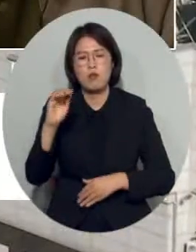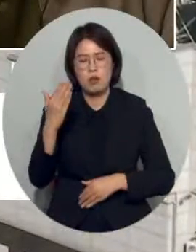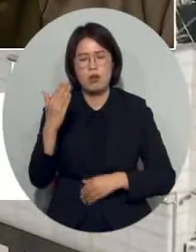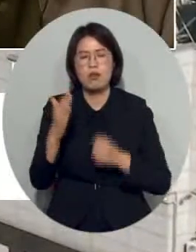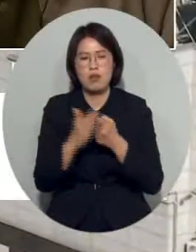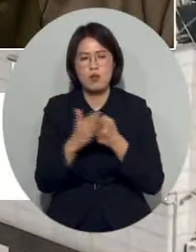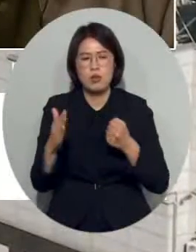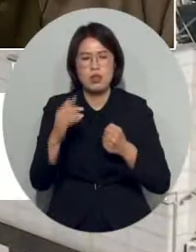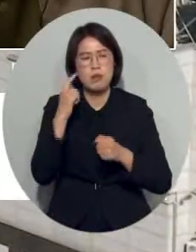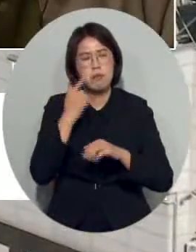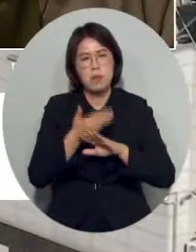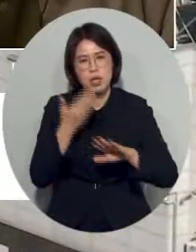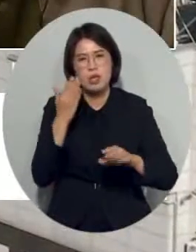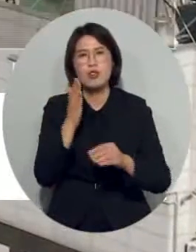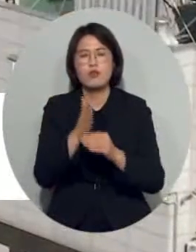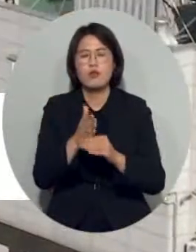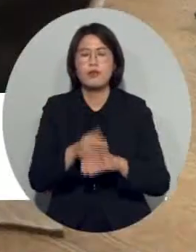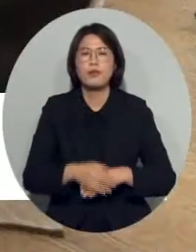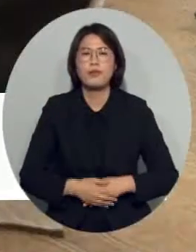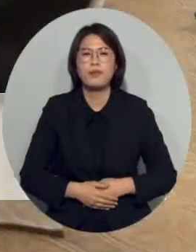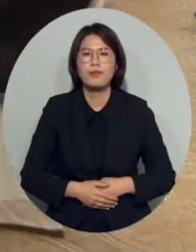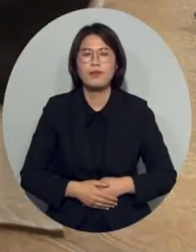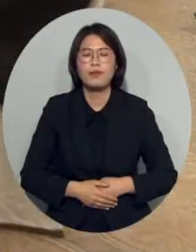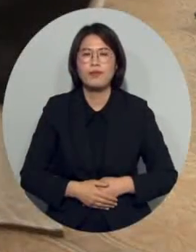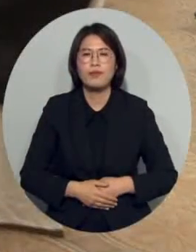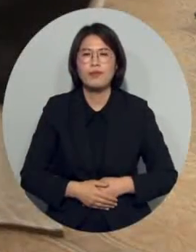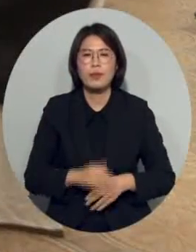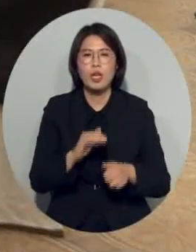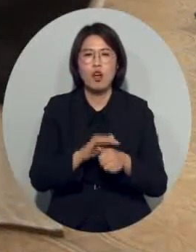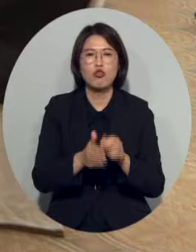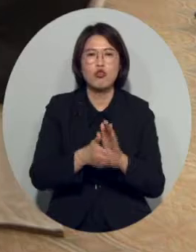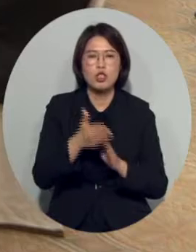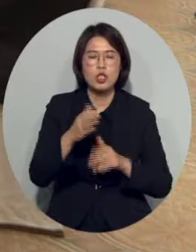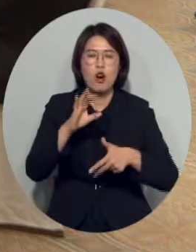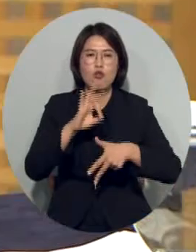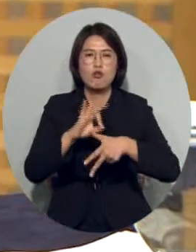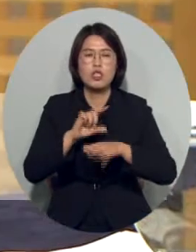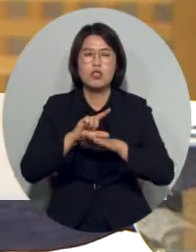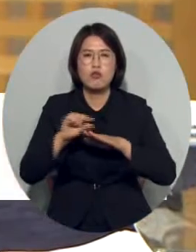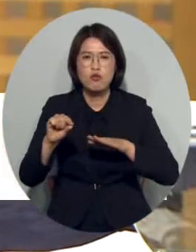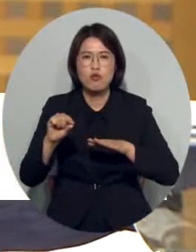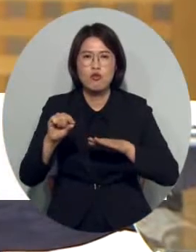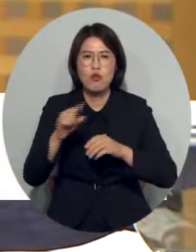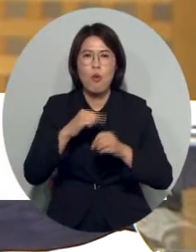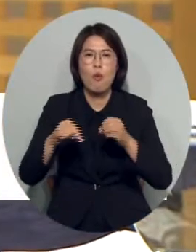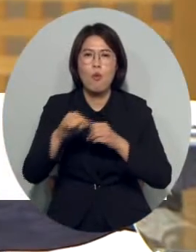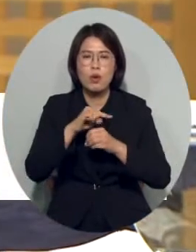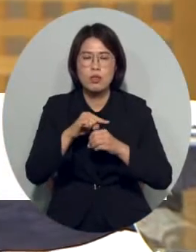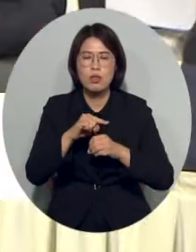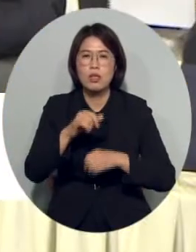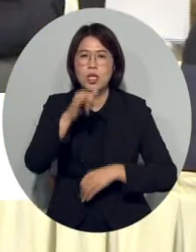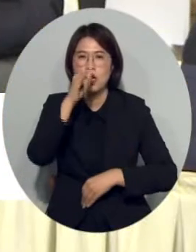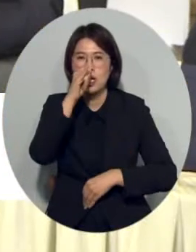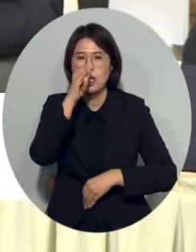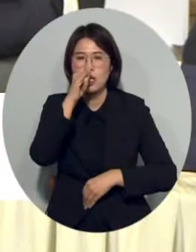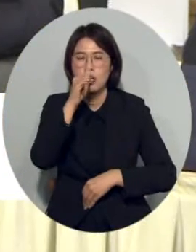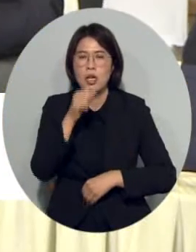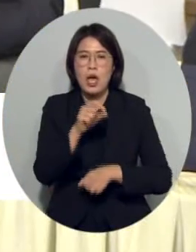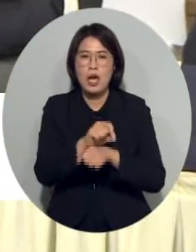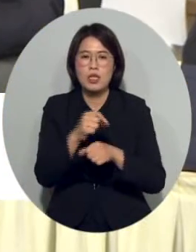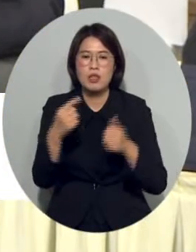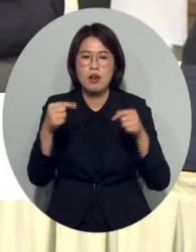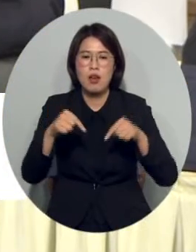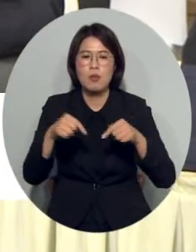지역의 될 수 있기 때문에 저희들이 반대의견을 내고 있습니다 울진군 등 원천소재 자치단체 행정협의회도